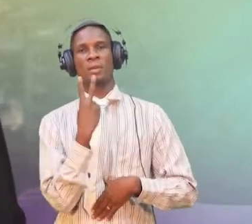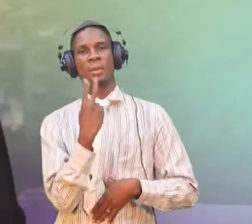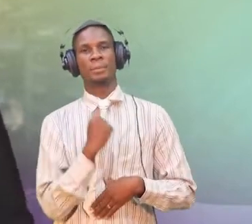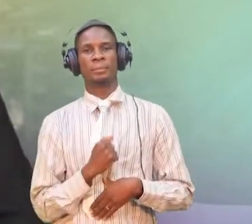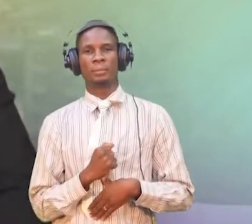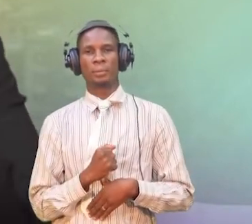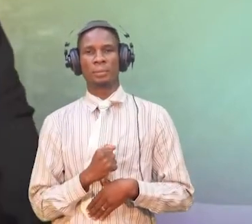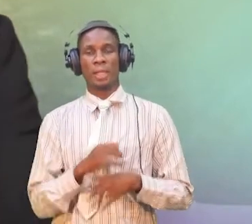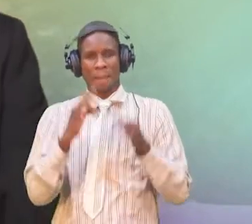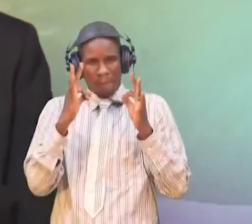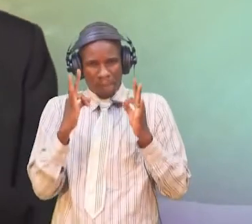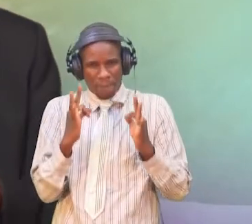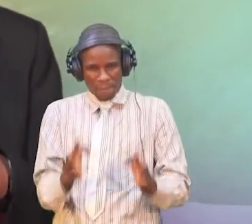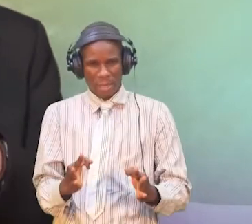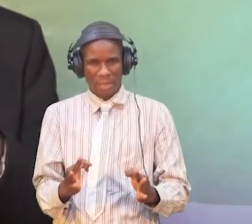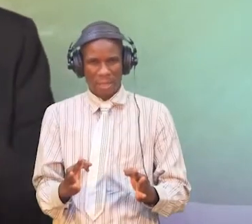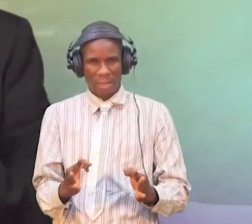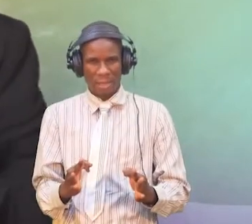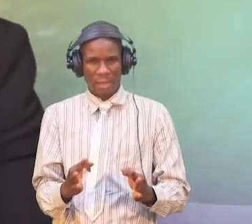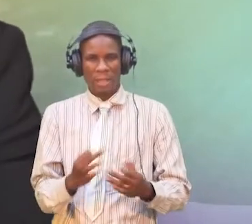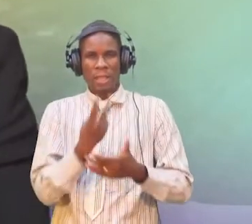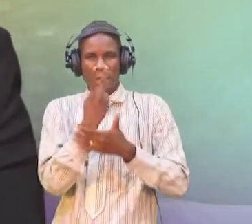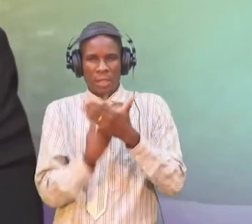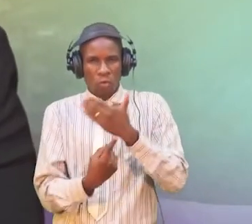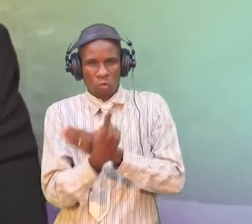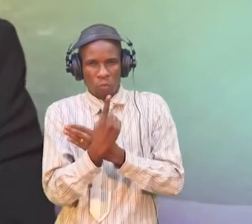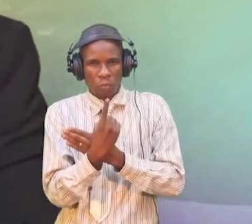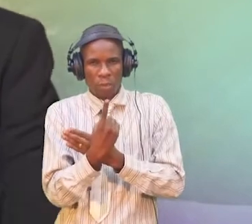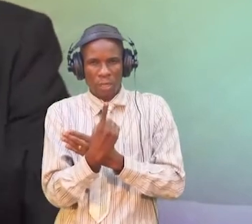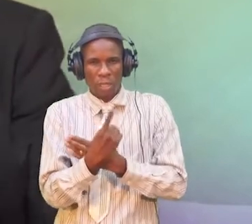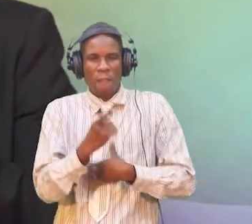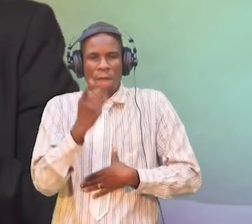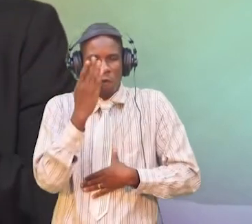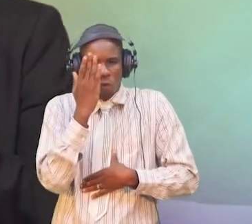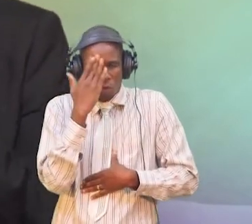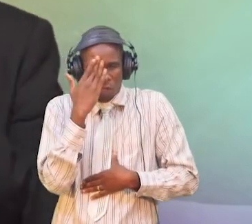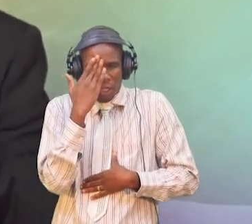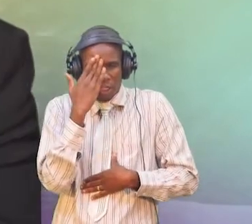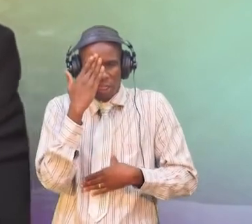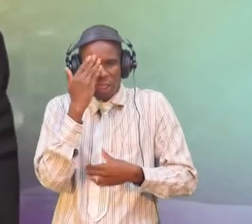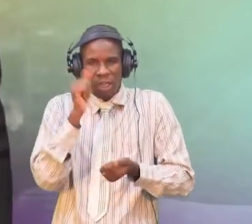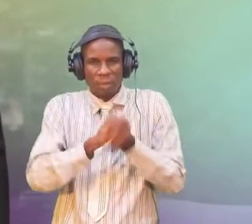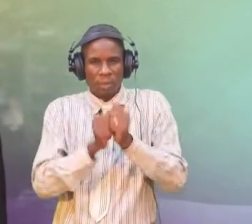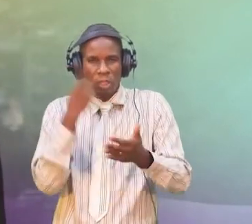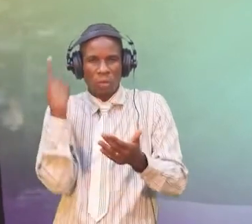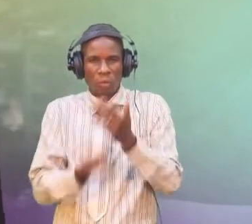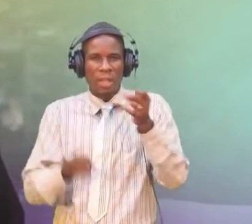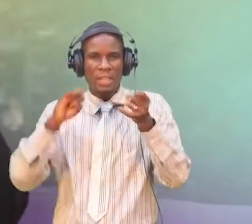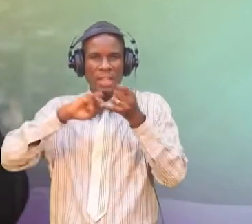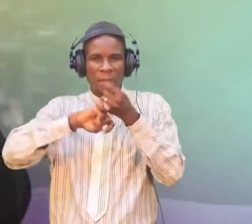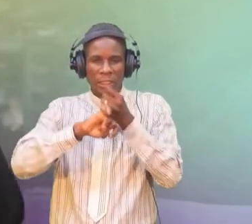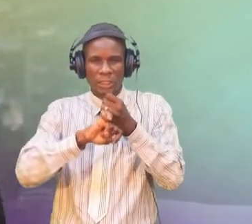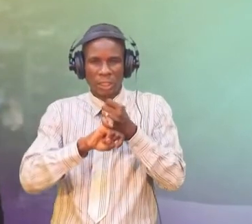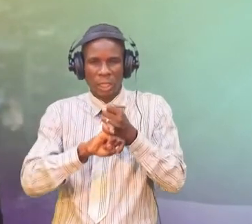mosusu bakomi kosundola mpenza kosimbana na ndenge ya nzoto nzoka nde ezali mpenza na ntina ya